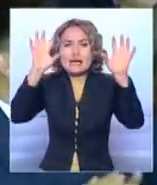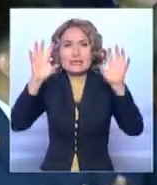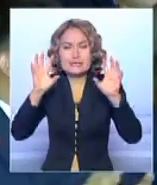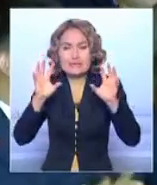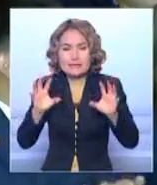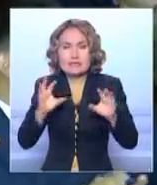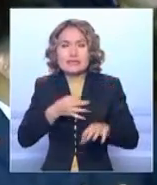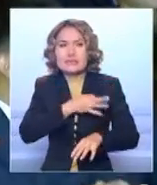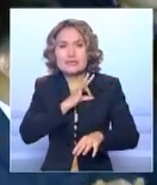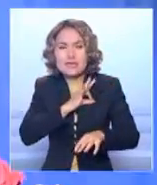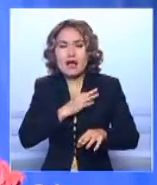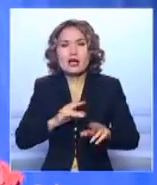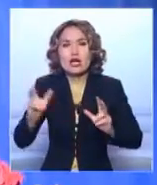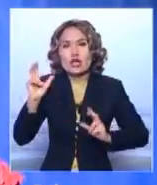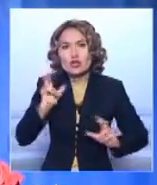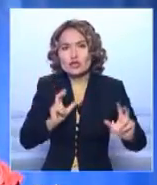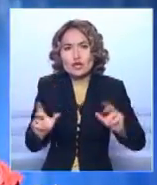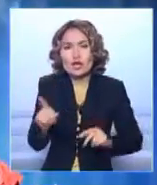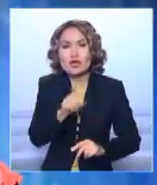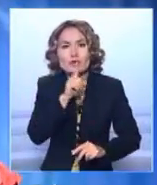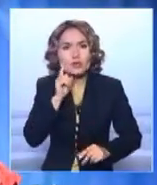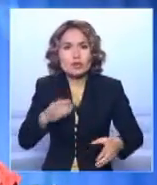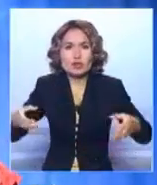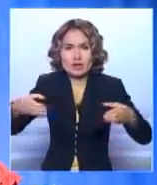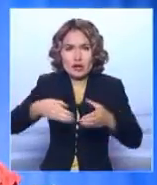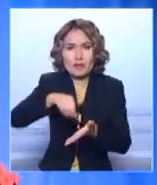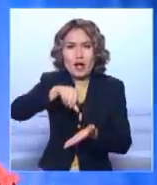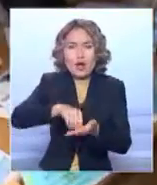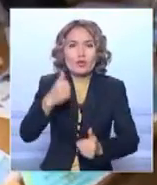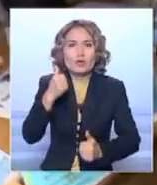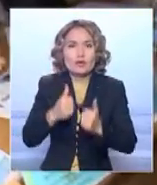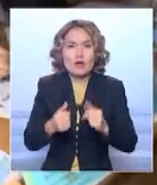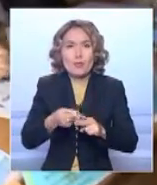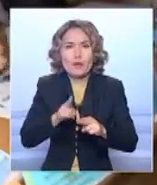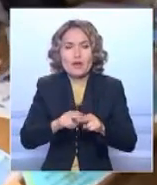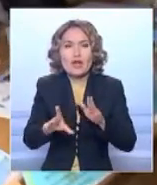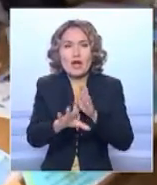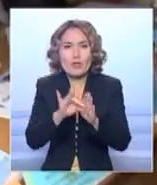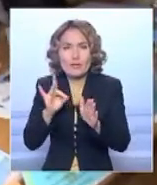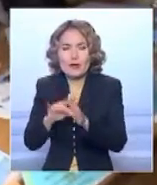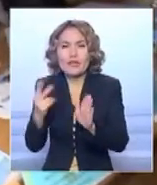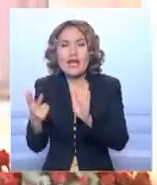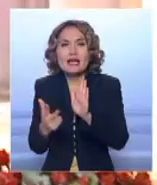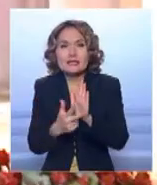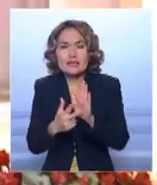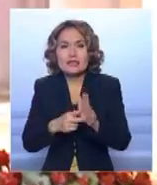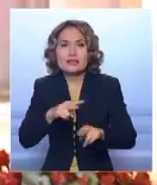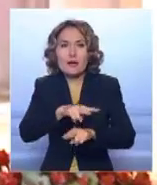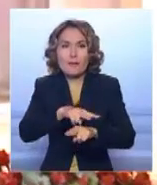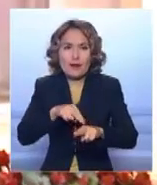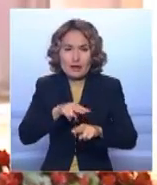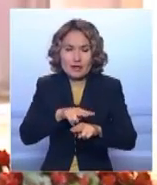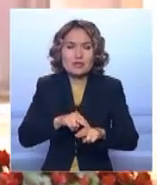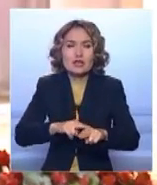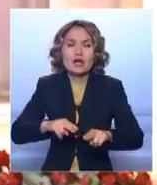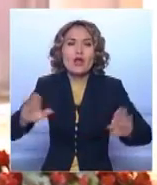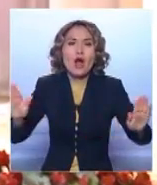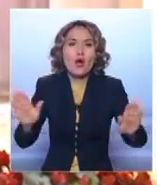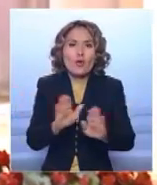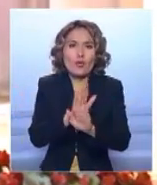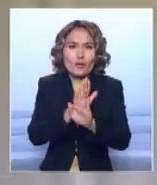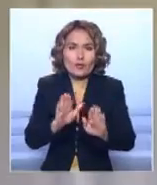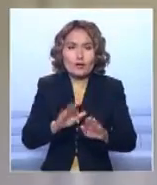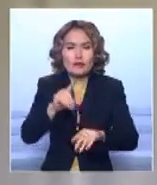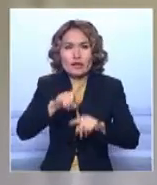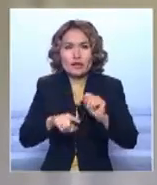мен әуе қорғаныс күштері институтының курсанттары да бақ сынасты. Алдын ала іріктеуден өткен 8 қатысушы отан туралы әндер шырқады. Олардың